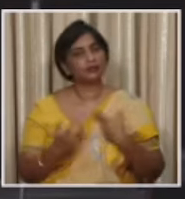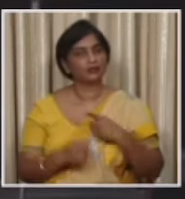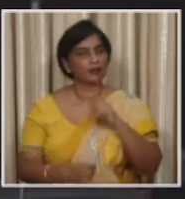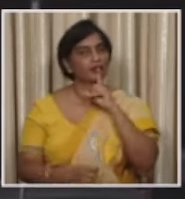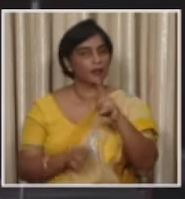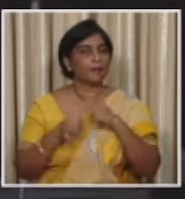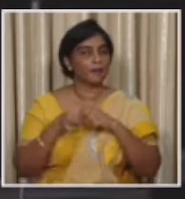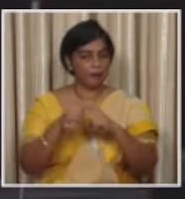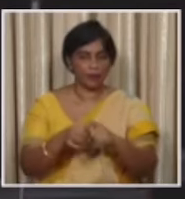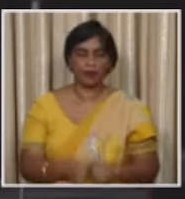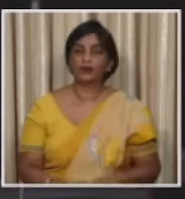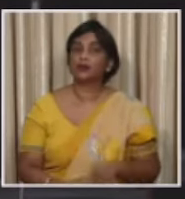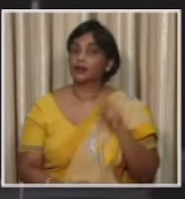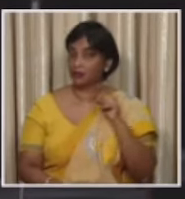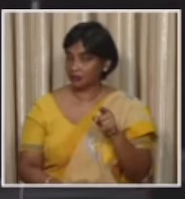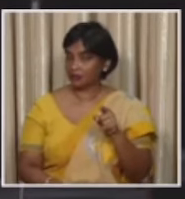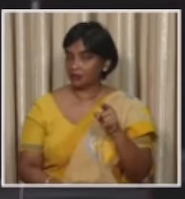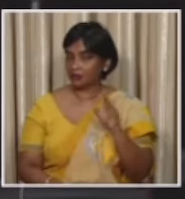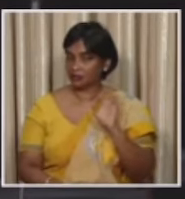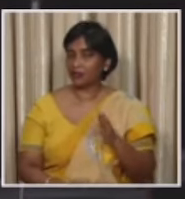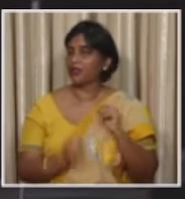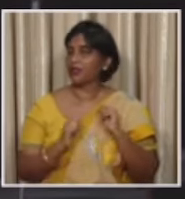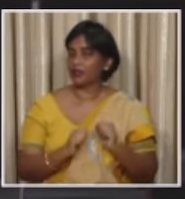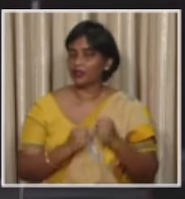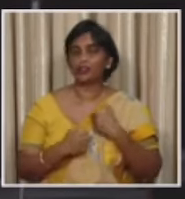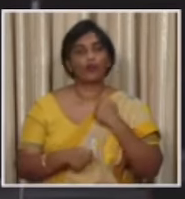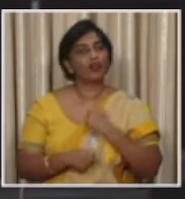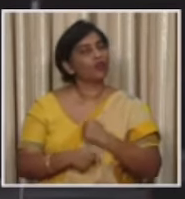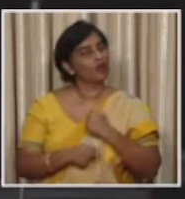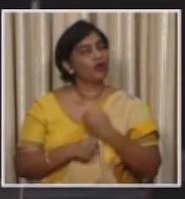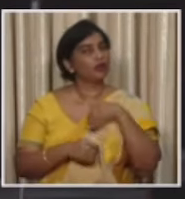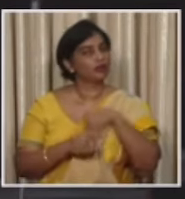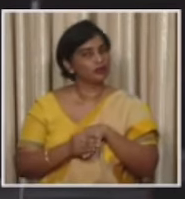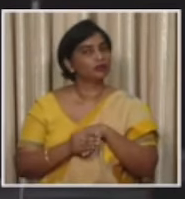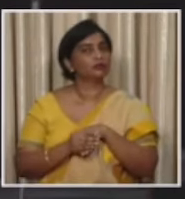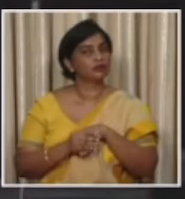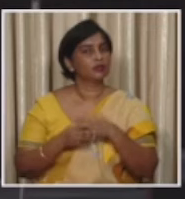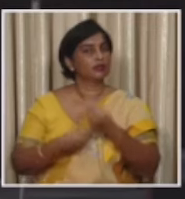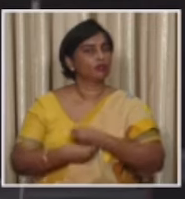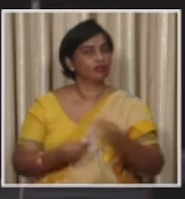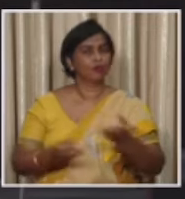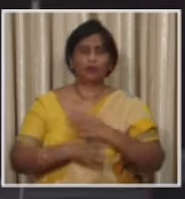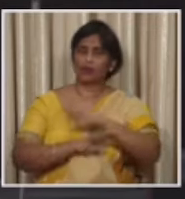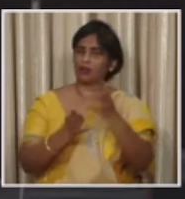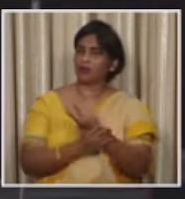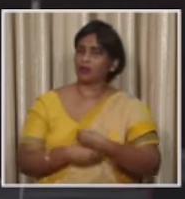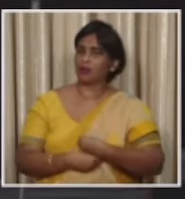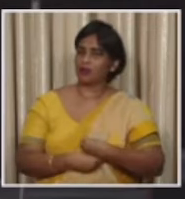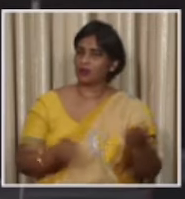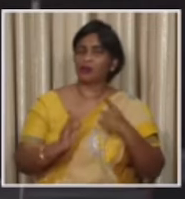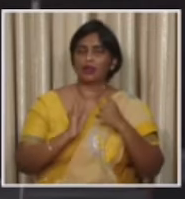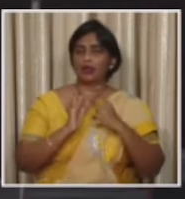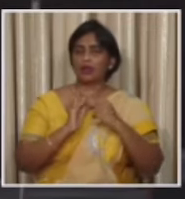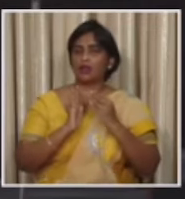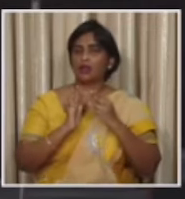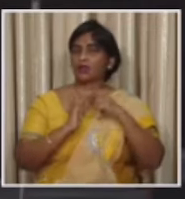අහන ප්‍රශ්නේ තමයි, ඔබතුමාලා ඇයි අපේ ආණ්ඩුවක් යටතේ අපේ ආණ්ඩුව විනාශ කරලා සුණු විසුණු කරලා